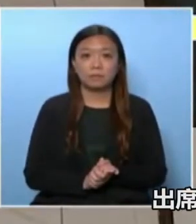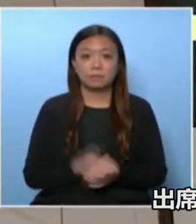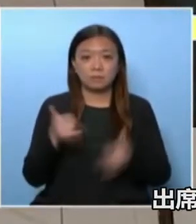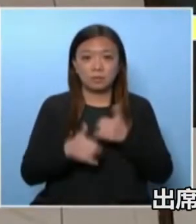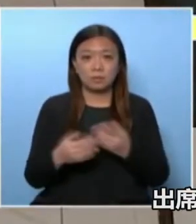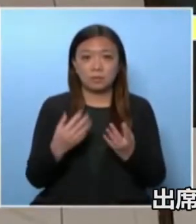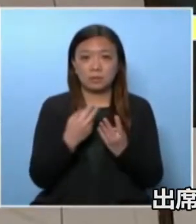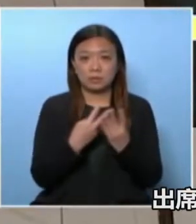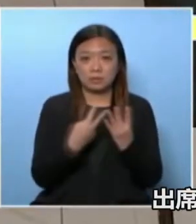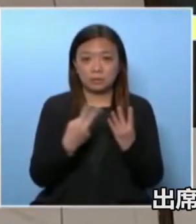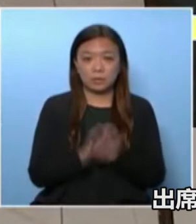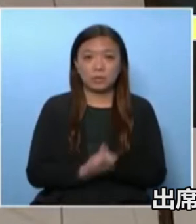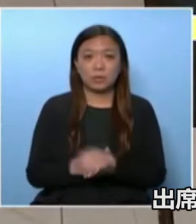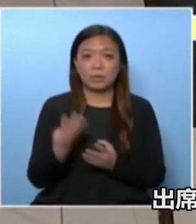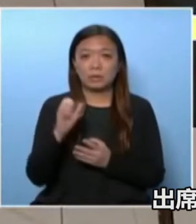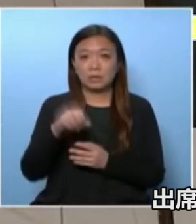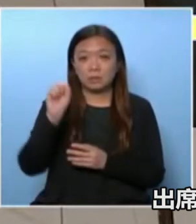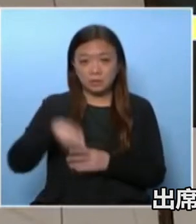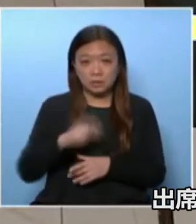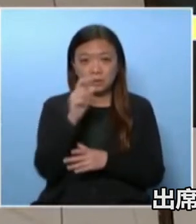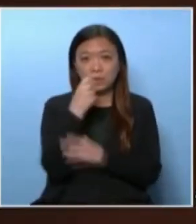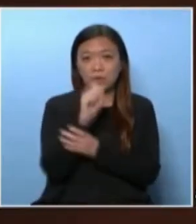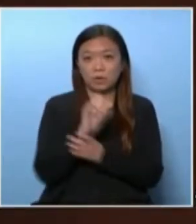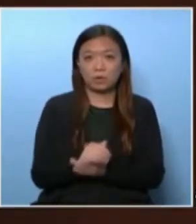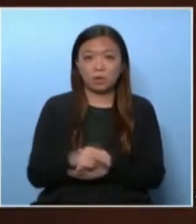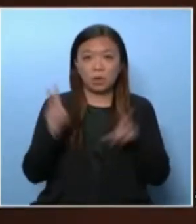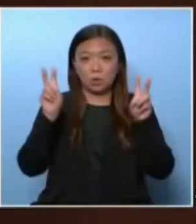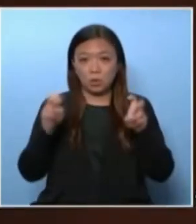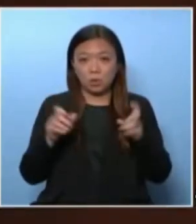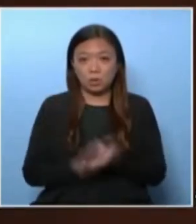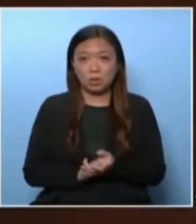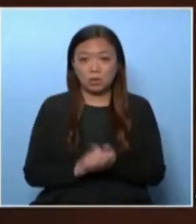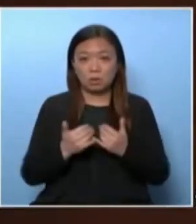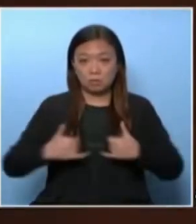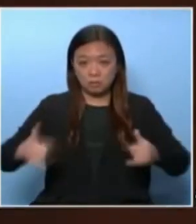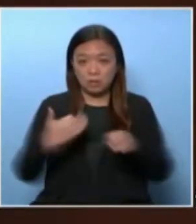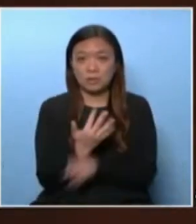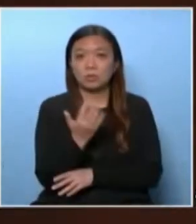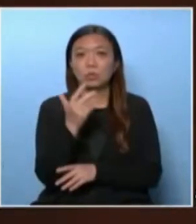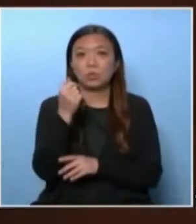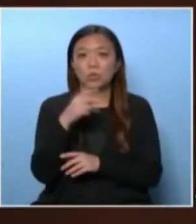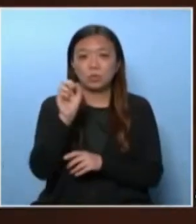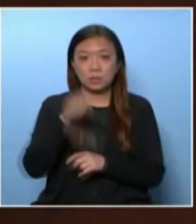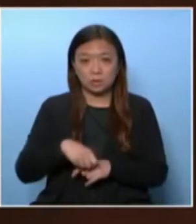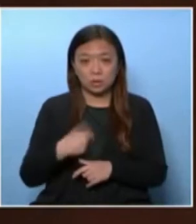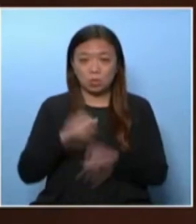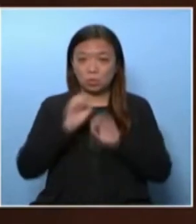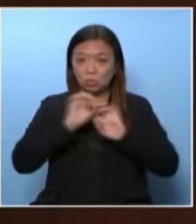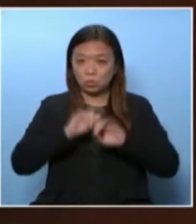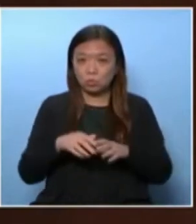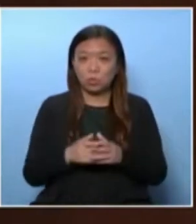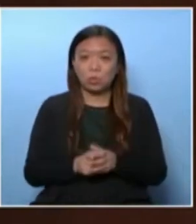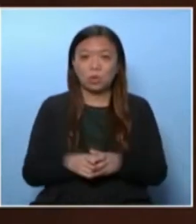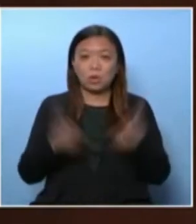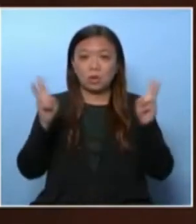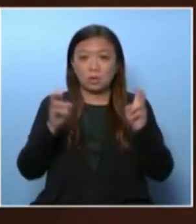席42位，40位贊成，1位反對。議題是獲得在席議員以過半數贊成。我宣布議